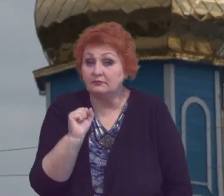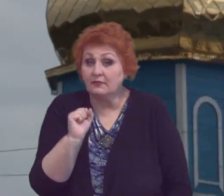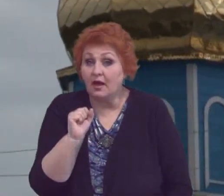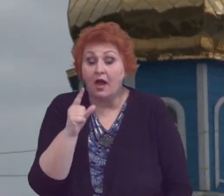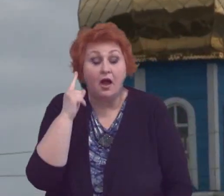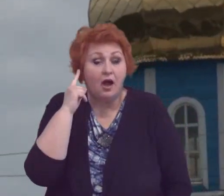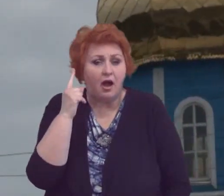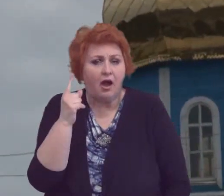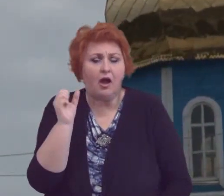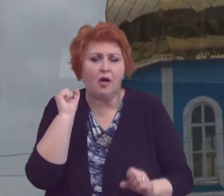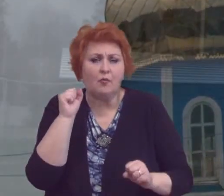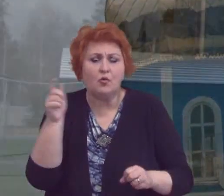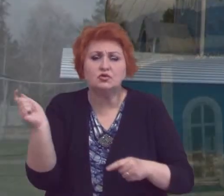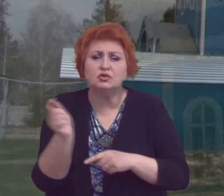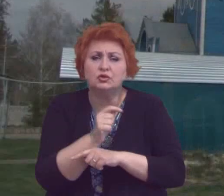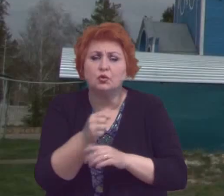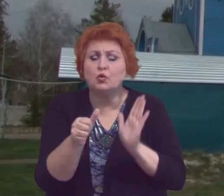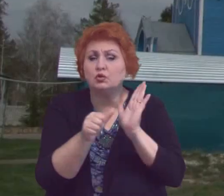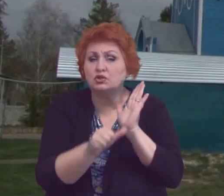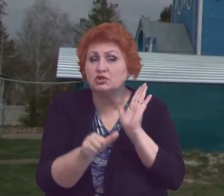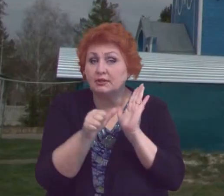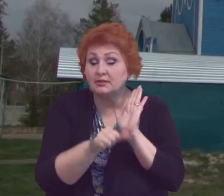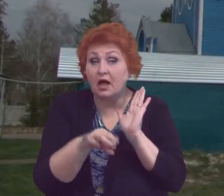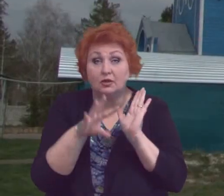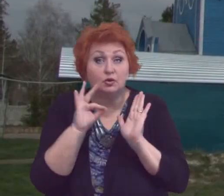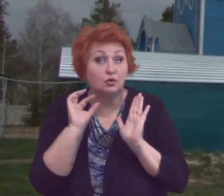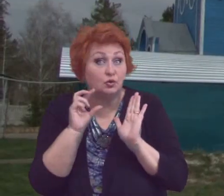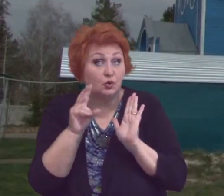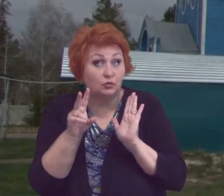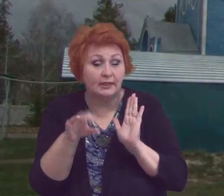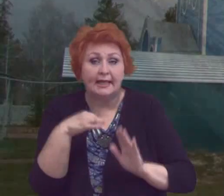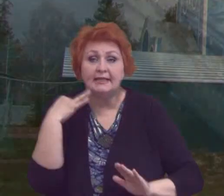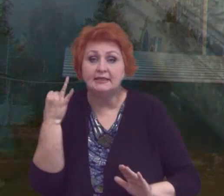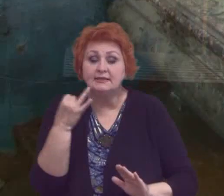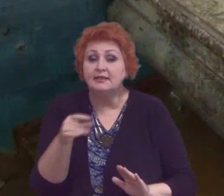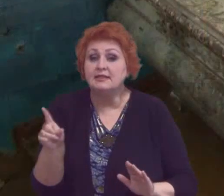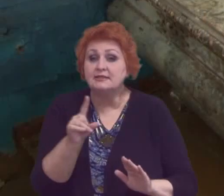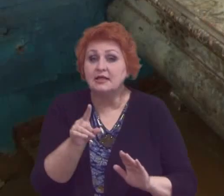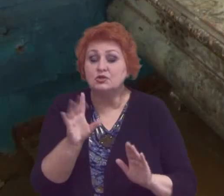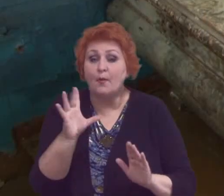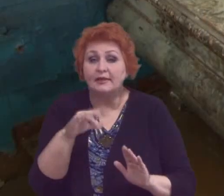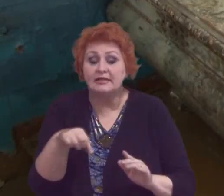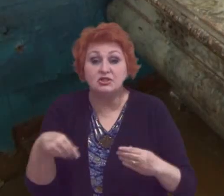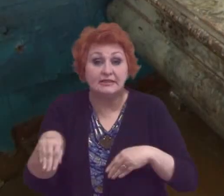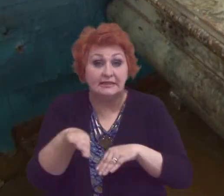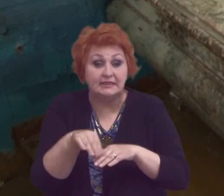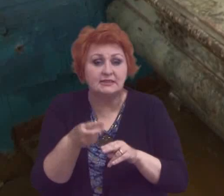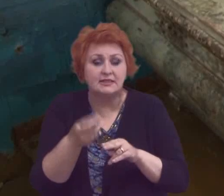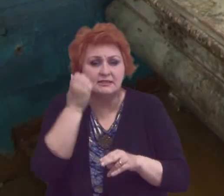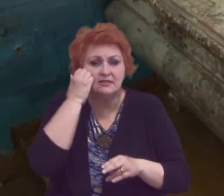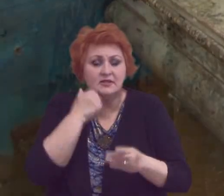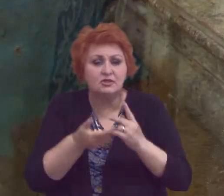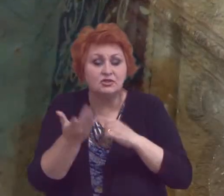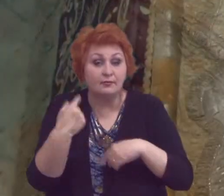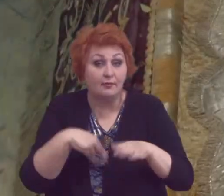А выдержать она может колокол до 60 тонн. Примечательно, что плащаница здесь древнее, чем